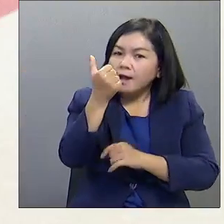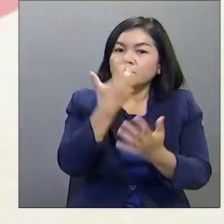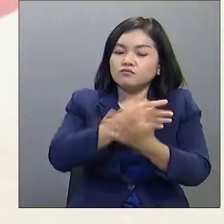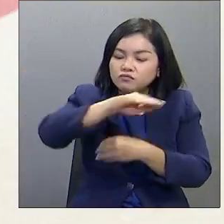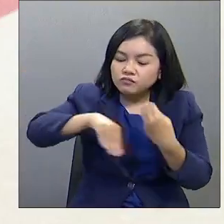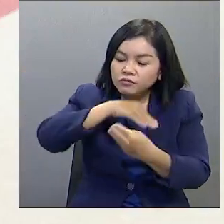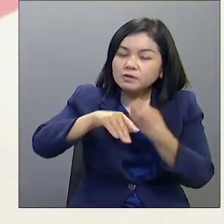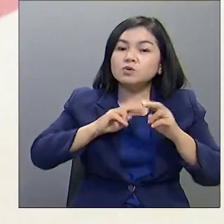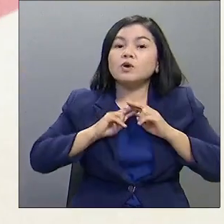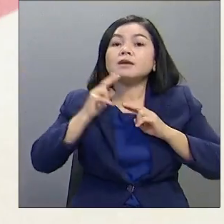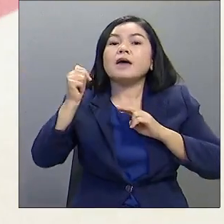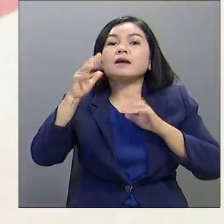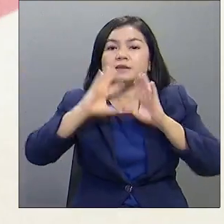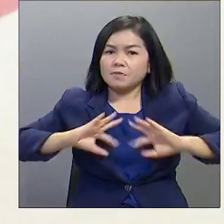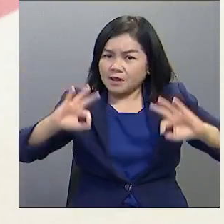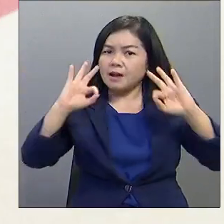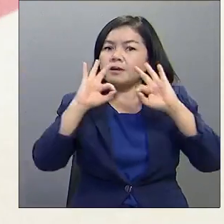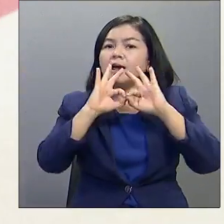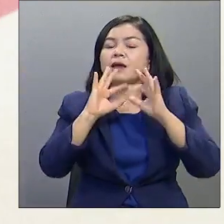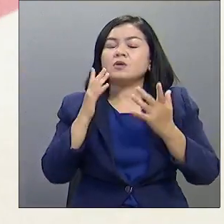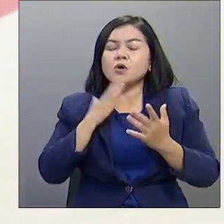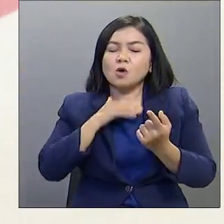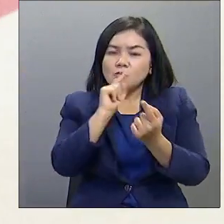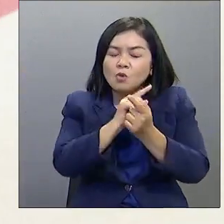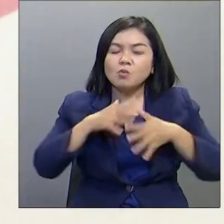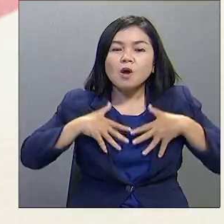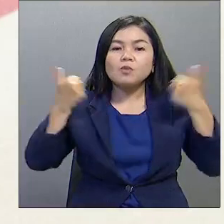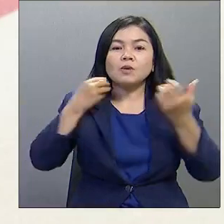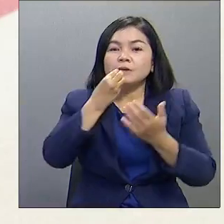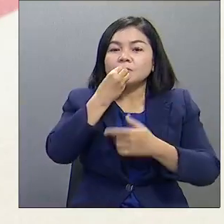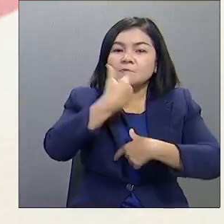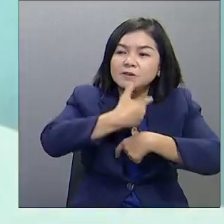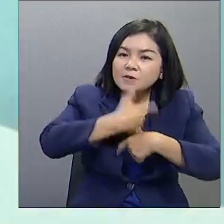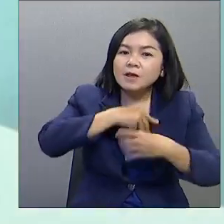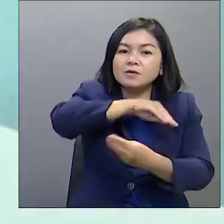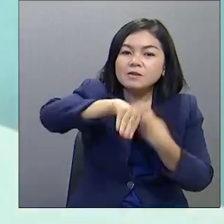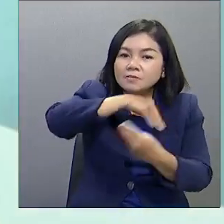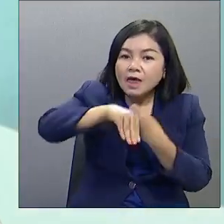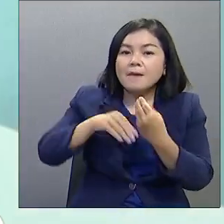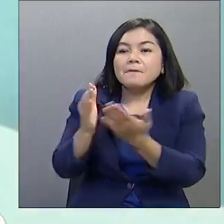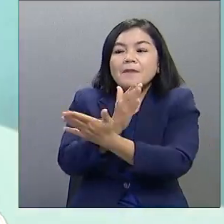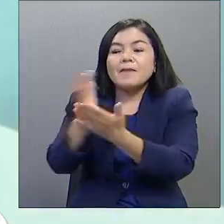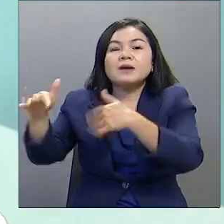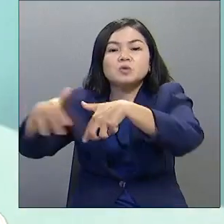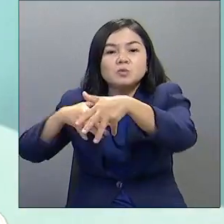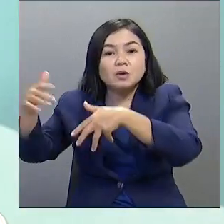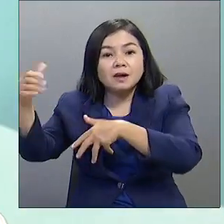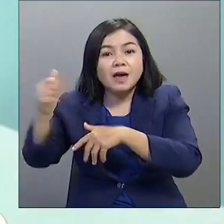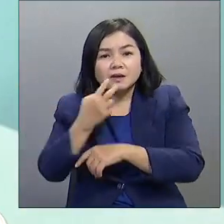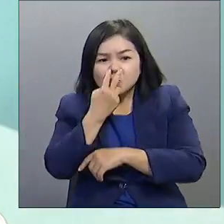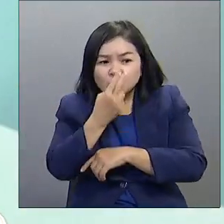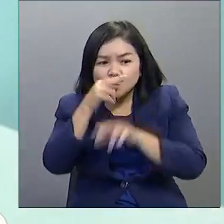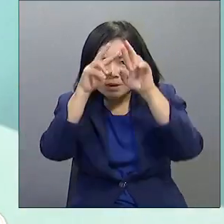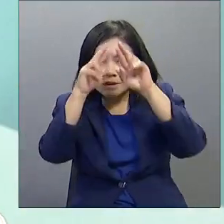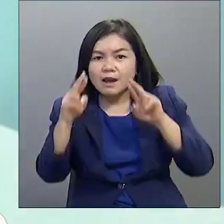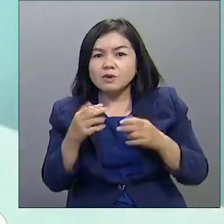ย่าลืมนะครับเมื่อเรามีรายได้เรามีความสุขแล้วอย่าลืมแบ่งปันความสุขให้กับคนรอบข้างเราด้วยนะครับ ใช่ค่ะแต่แอบไปดูที่เพจร้านมาเนี่ยช่วงนี้เขาหยุดยาว